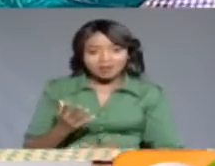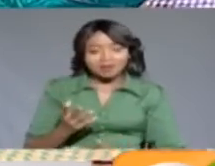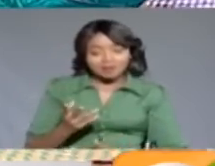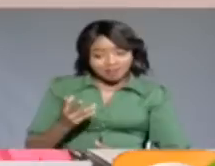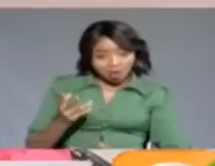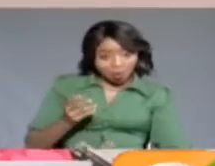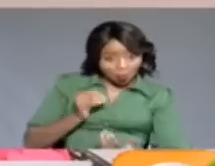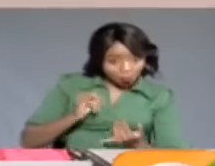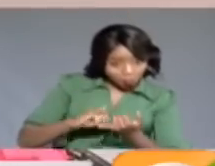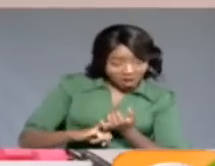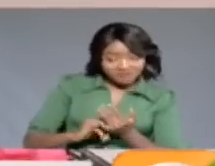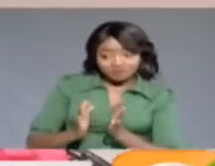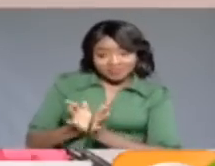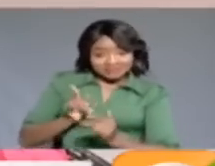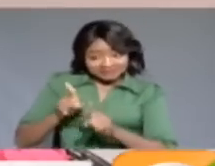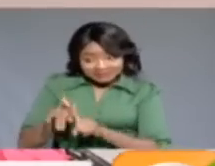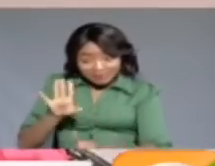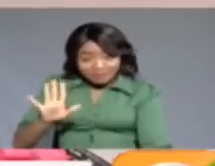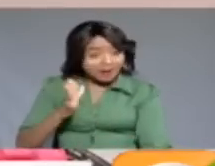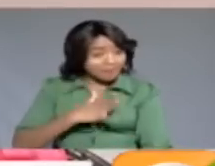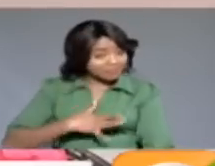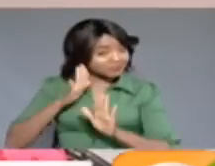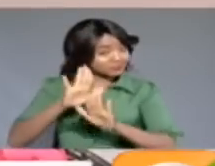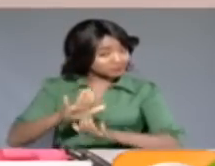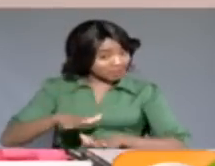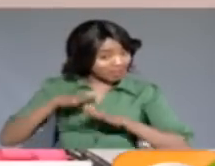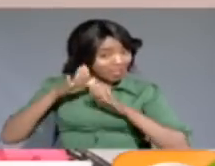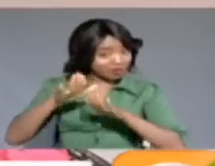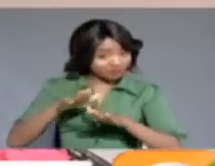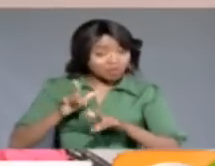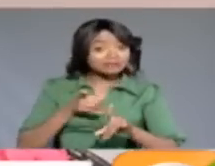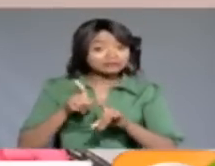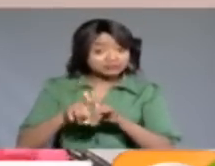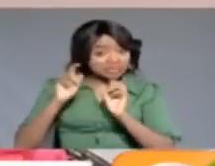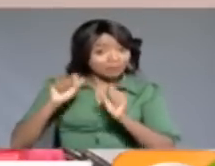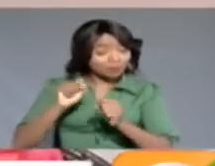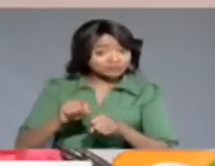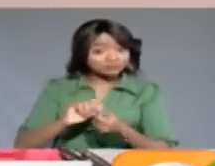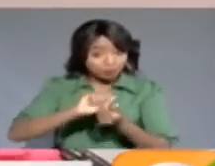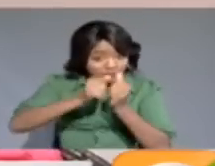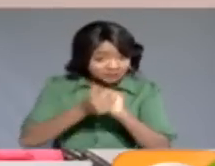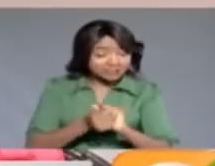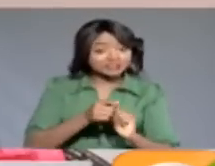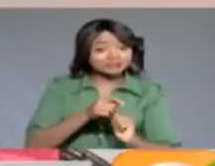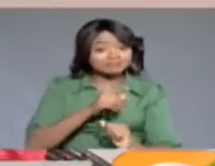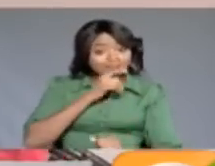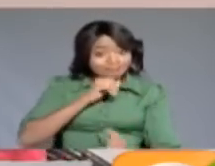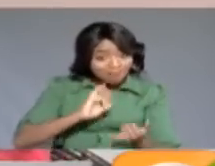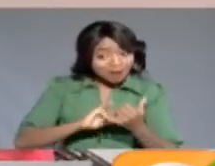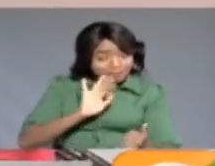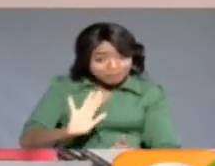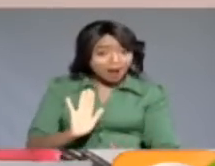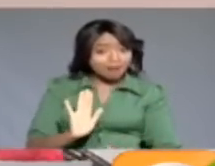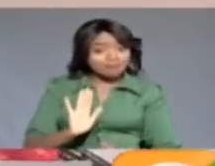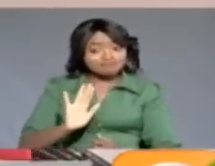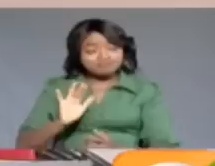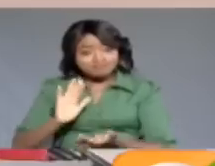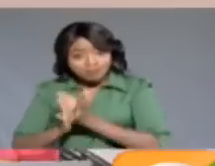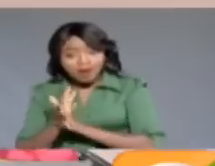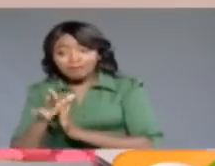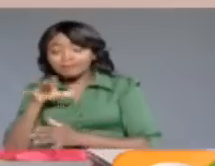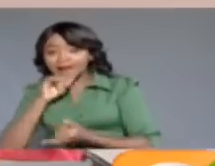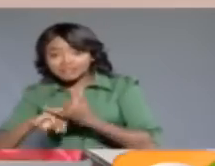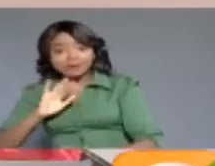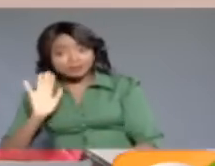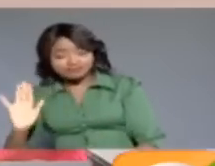dadake, chunga, dada yako anaweza akakugeuzia nyumba ukaikosa. Usimpatie dadako majukumu. Hata kuna wakati nakwambia, labda